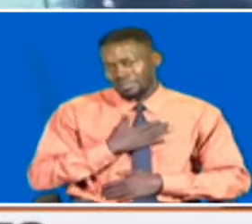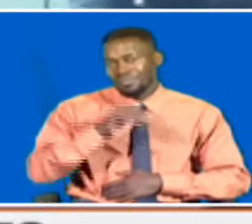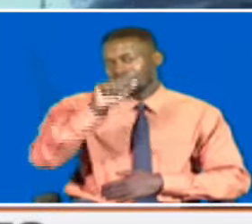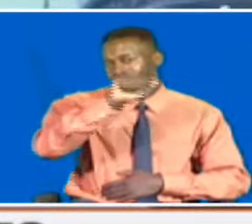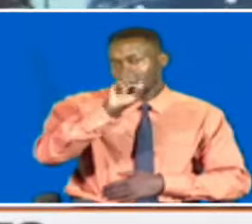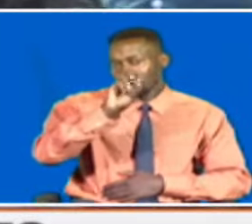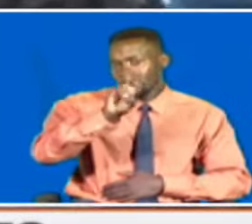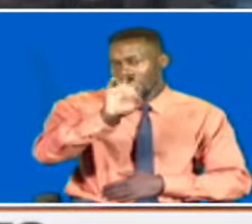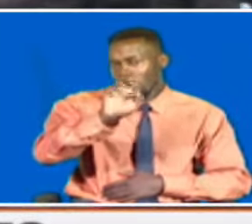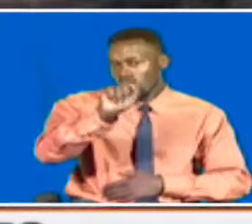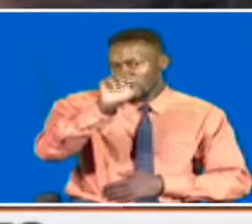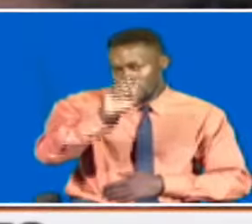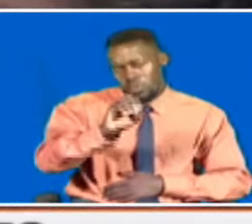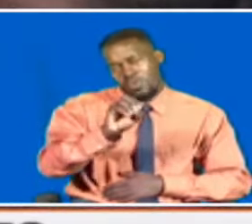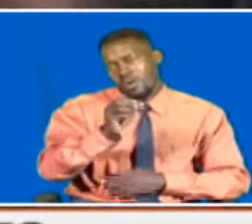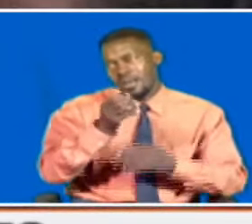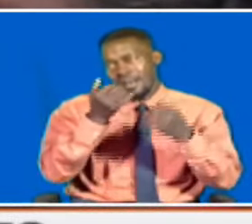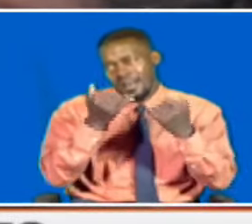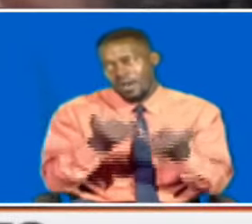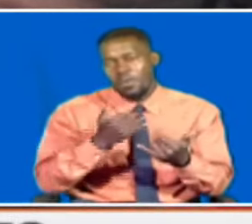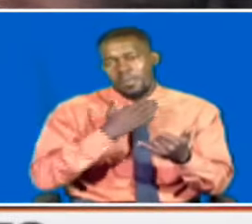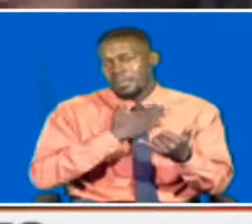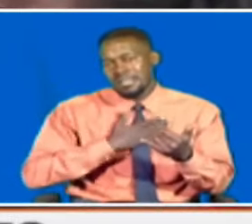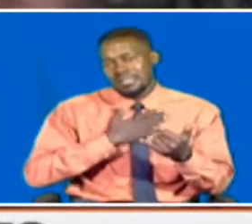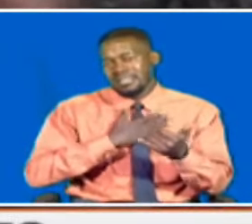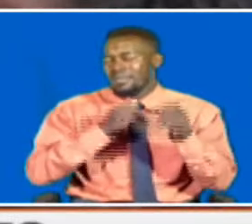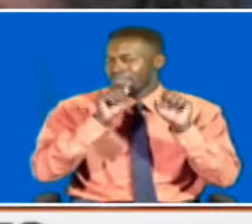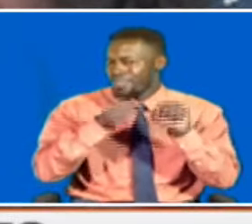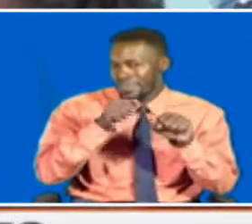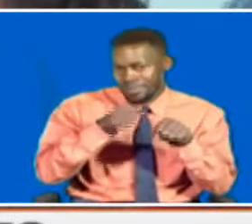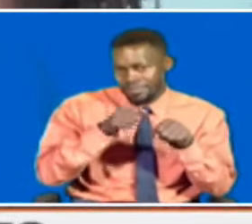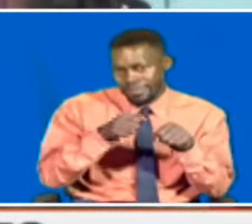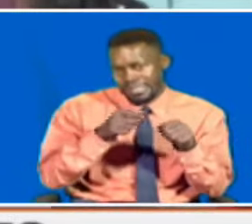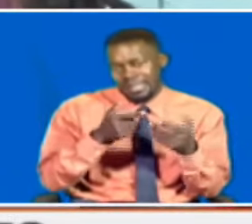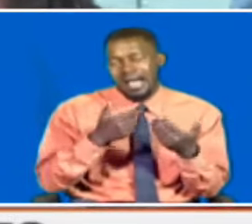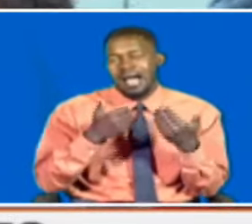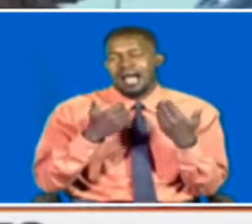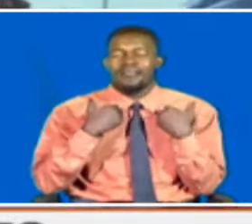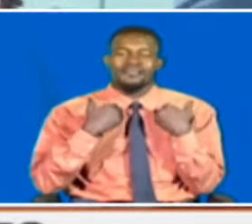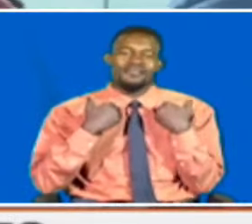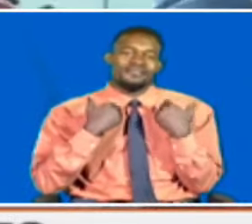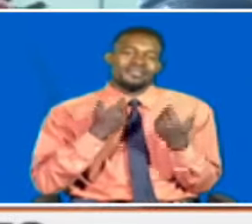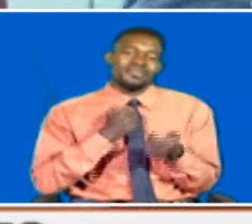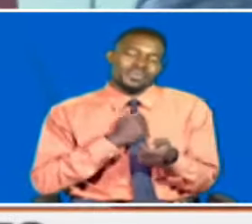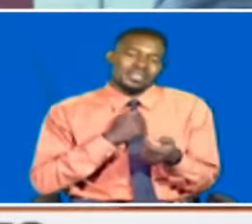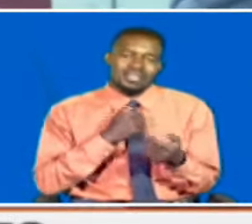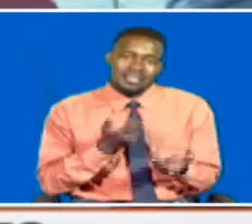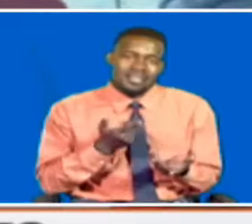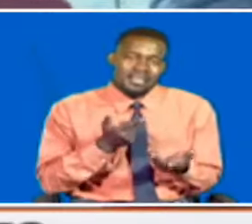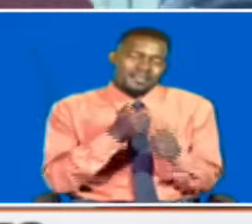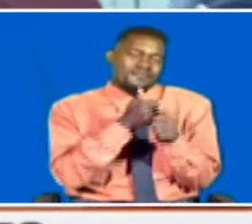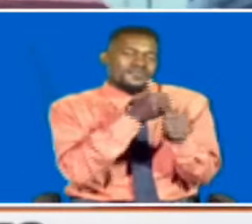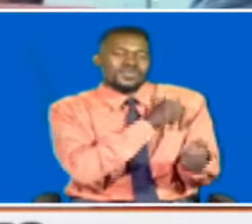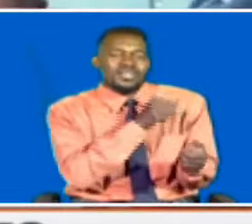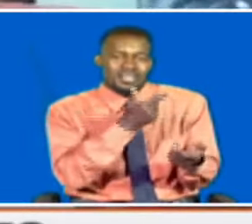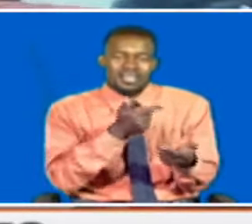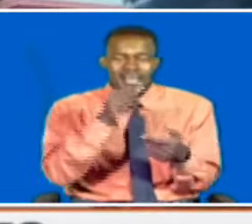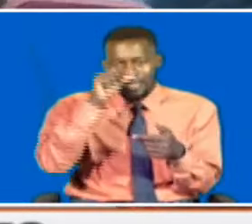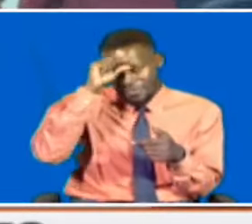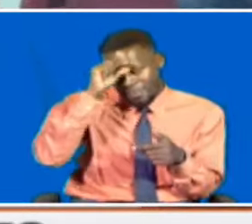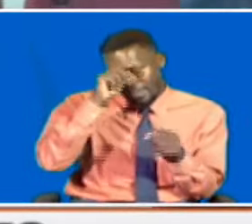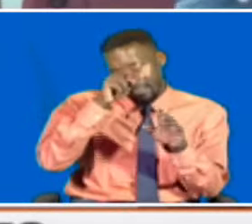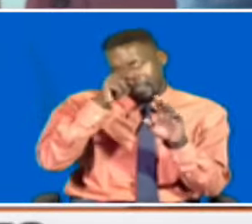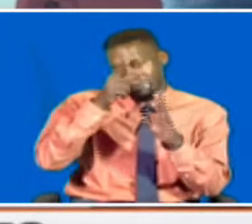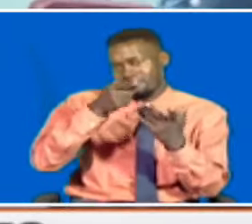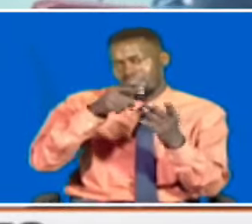Soweto. Wakati huu tunataka kuona kwamba utaweza kusaidia watu wetu, hatukatai program ambayo ni ya serikali. Kama